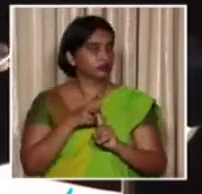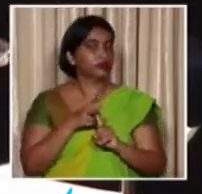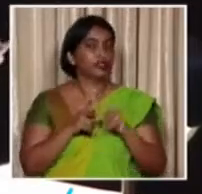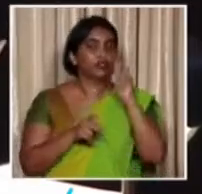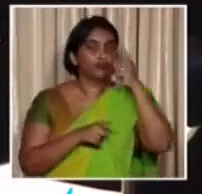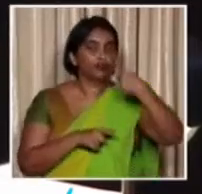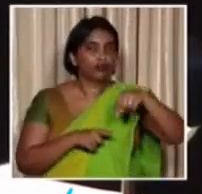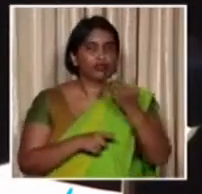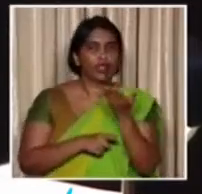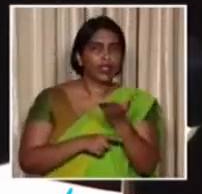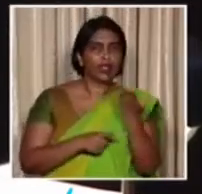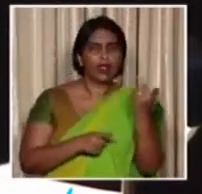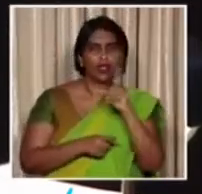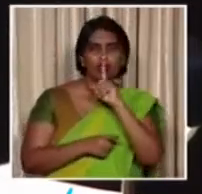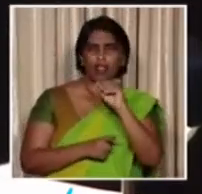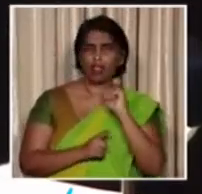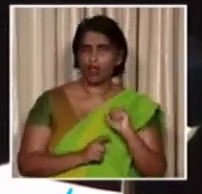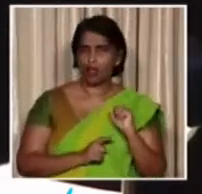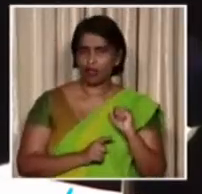ජනතාව ඉල්ලන්නේ නැහැ කියලා කියන්නේ කොහොමද